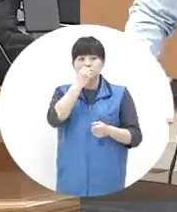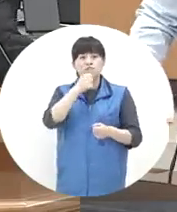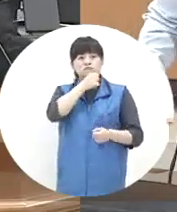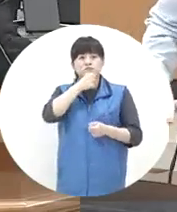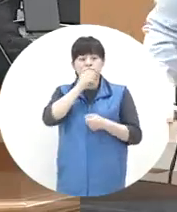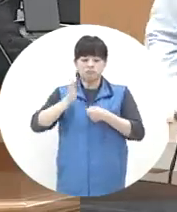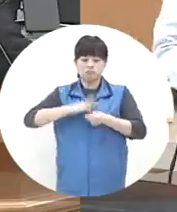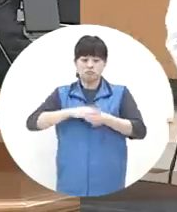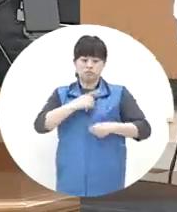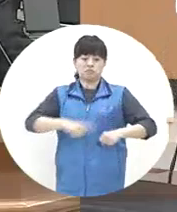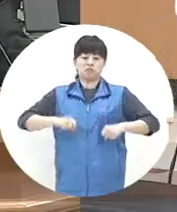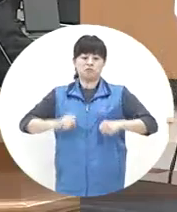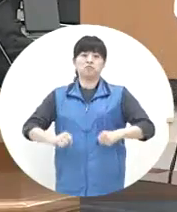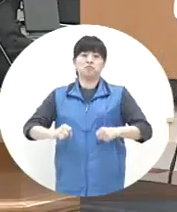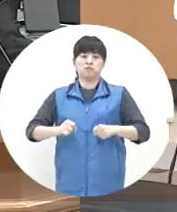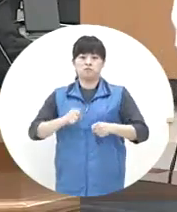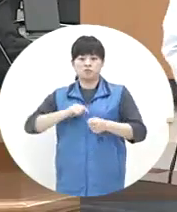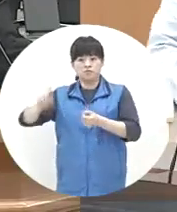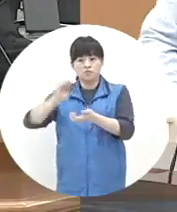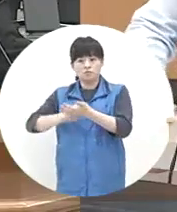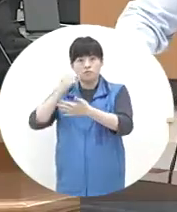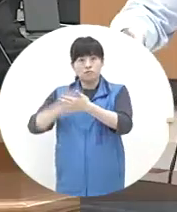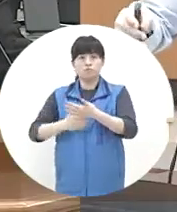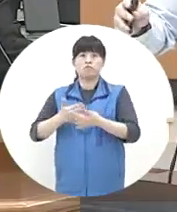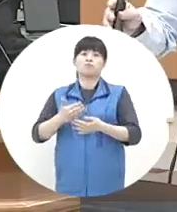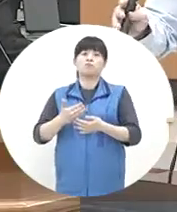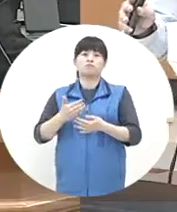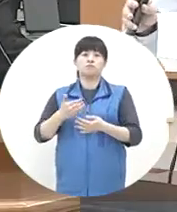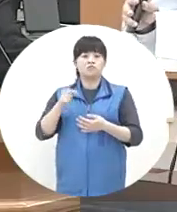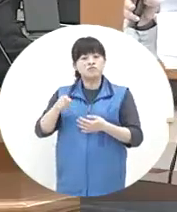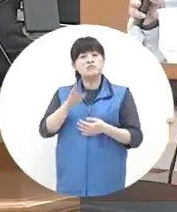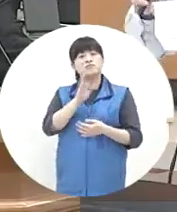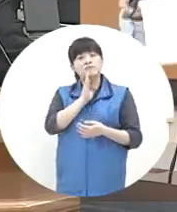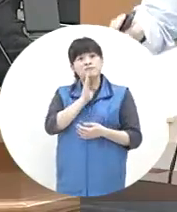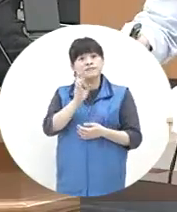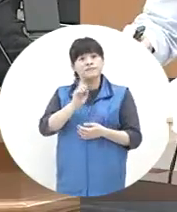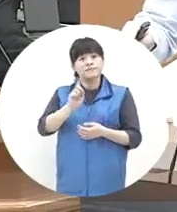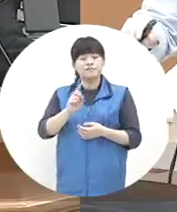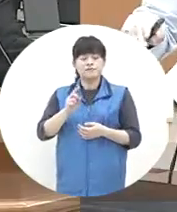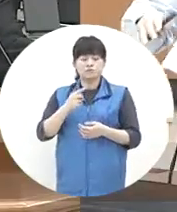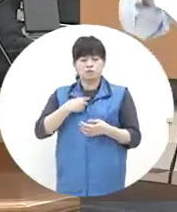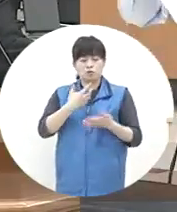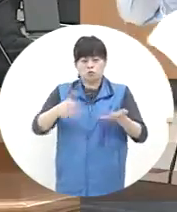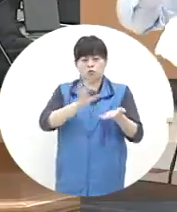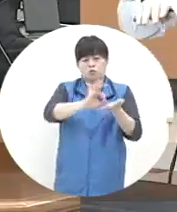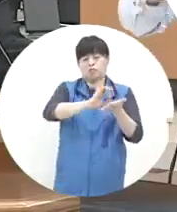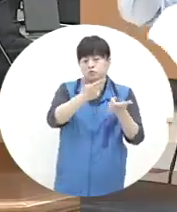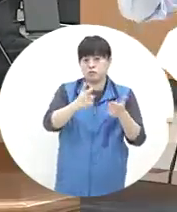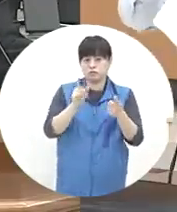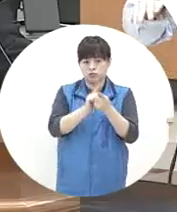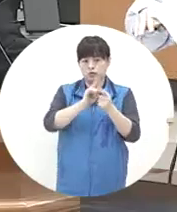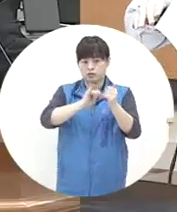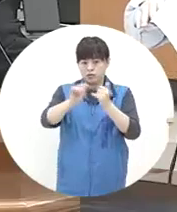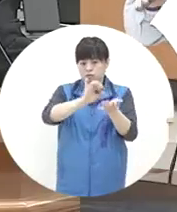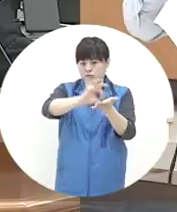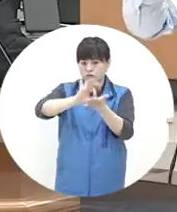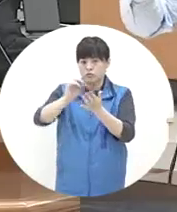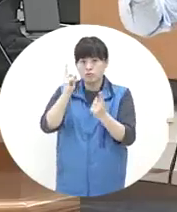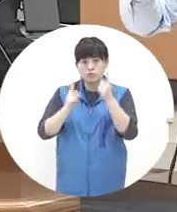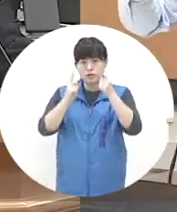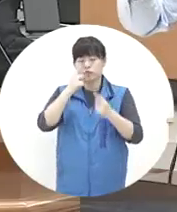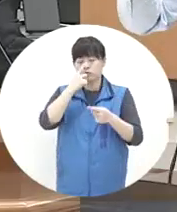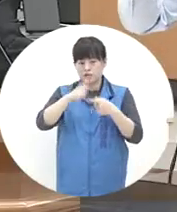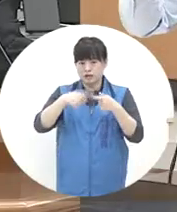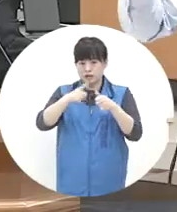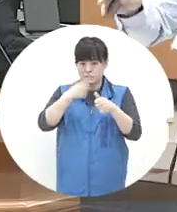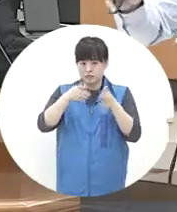西，身体更好，减少去看医生的次数。这个不会是说我多支出的啦，这个对社会成本来讲说，我们应该是